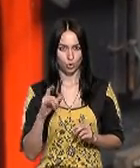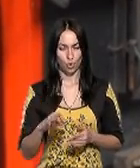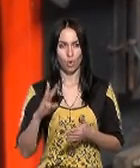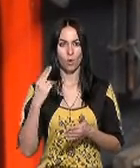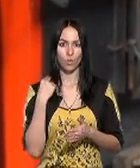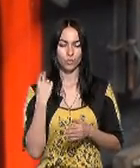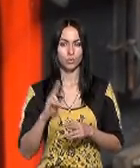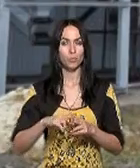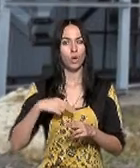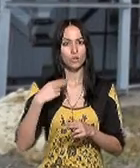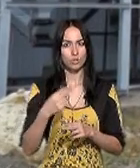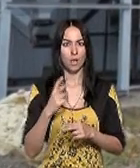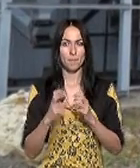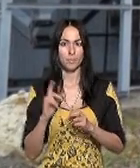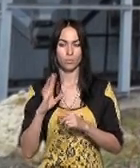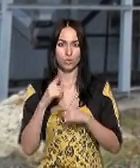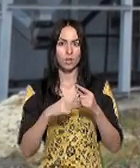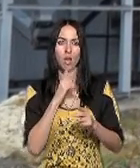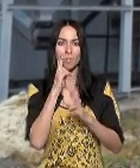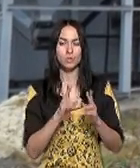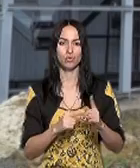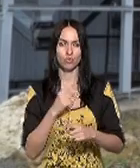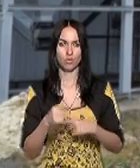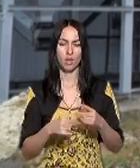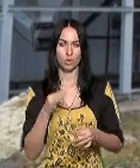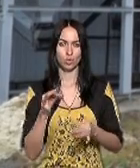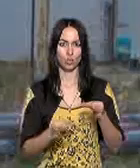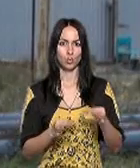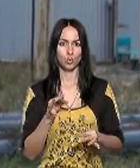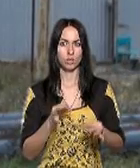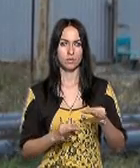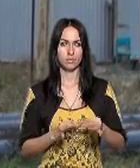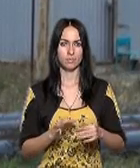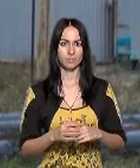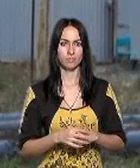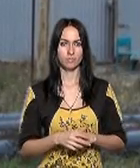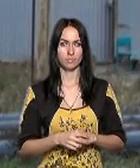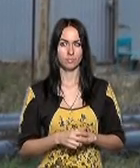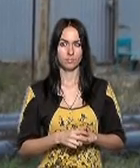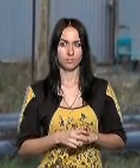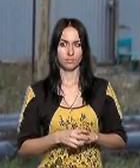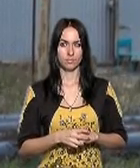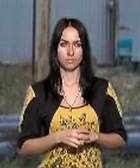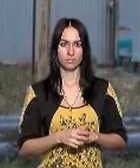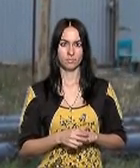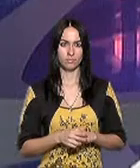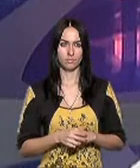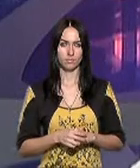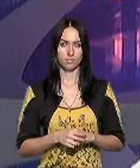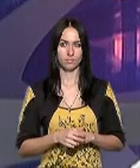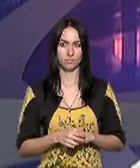боргу підприємство оскаржить через суд. Маргарита Дешкіна, Софія Цвіткова та Михайло Воронков. Новини на Суспільному. Харків.